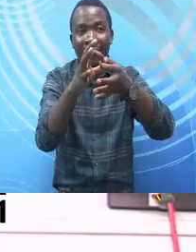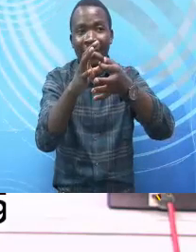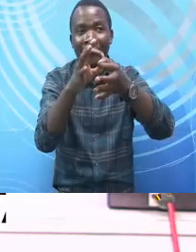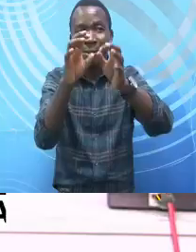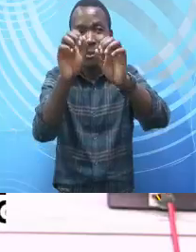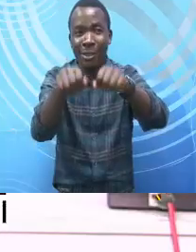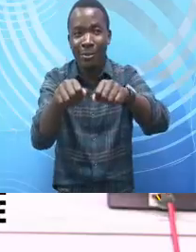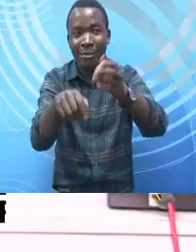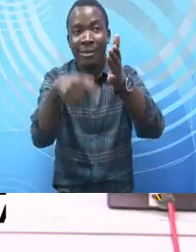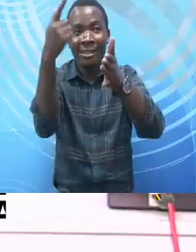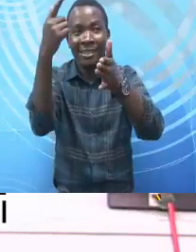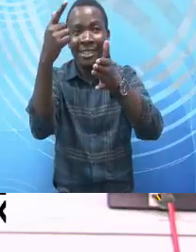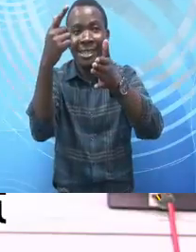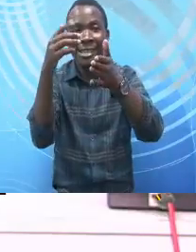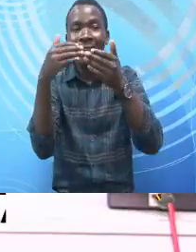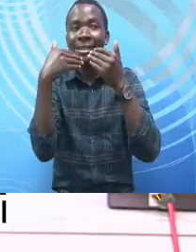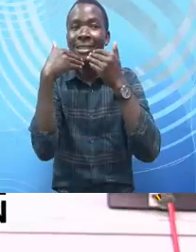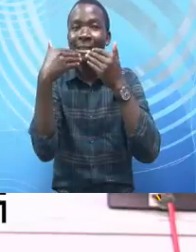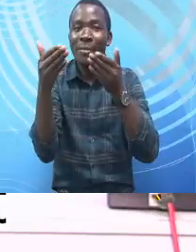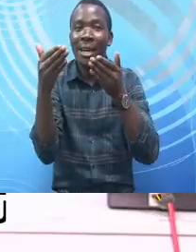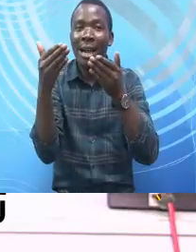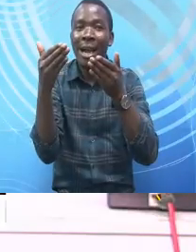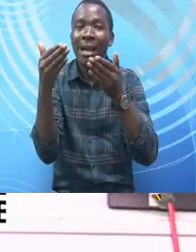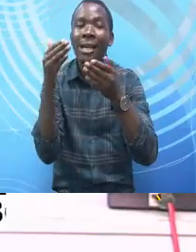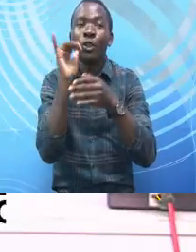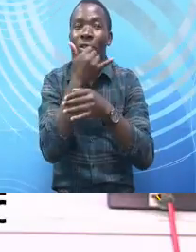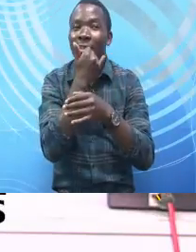tuzabashe kuyitsinda ndashimira kandi mugenzi wacu